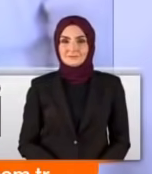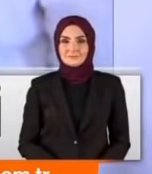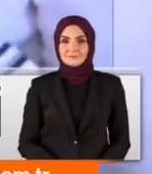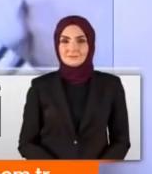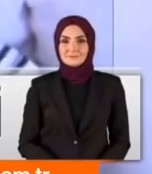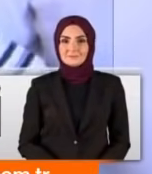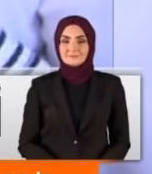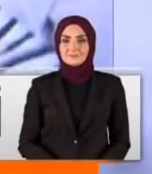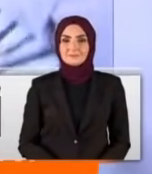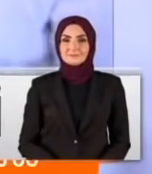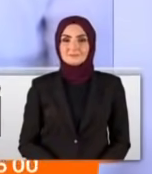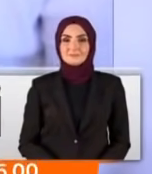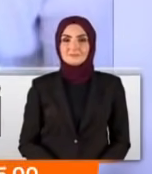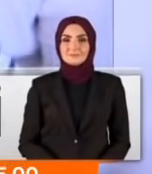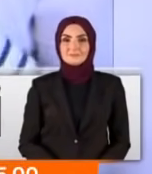kadınlar bazen